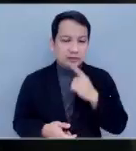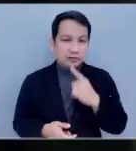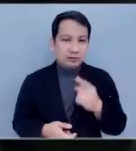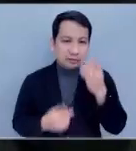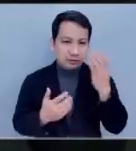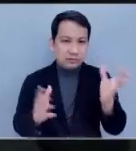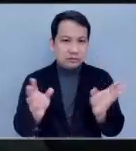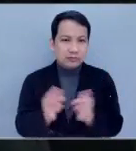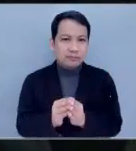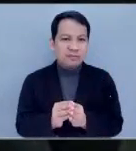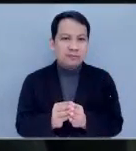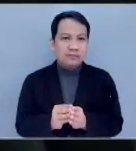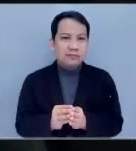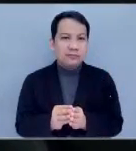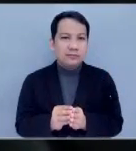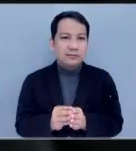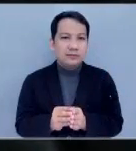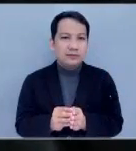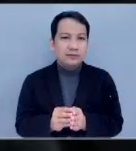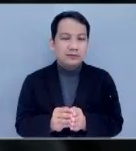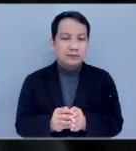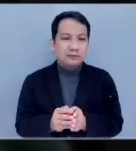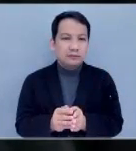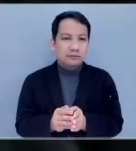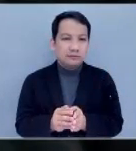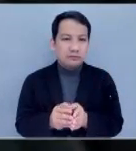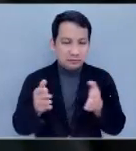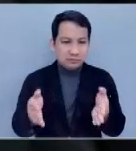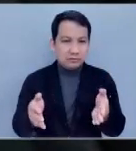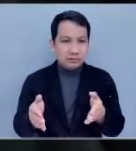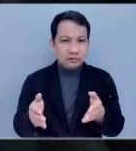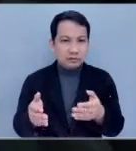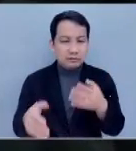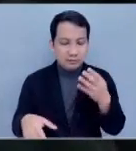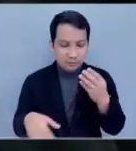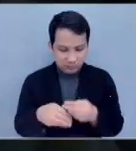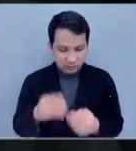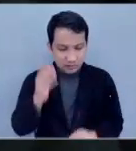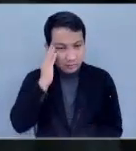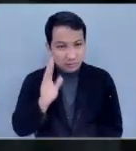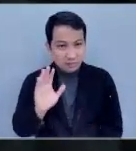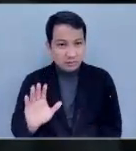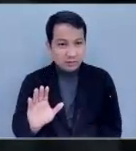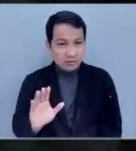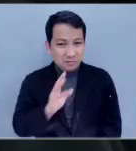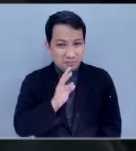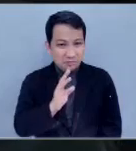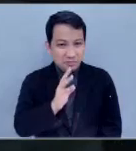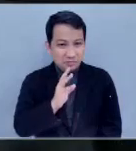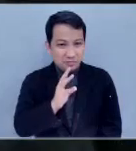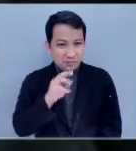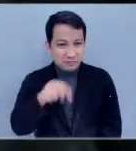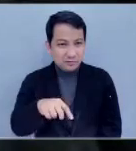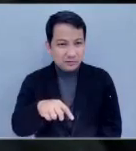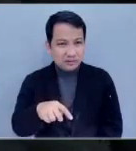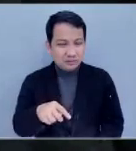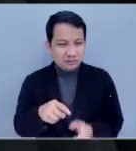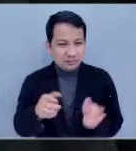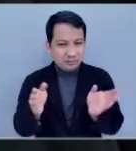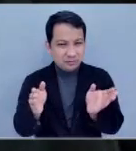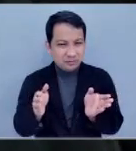nakabara dito sa ano sa sa kalsada plus yung ano alam naman natin yung tubig talaga natin dito medyo mahina